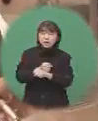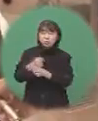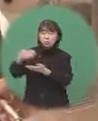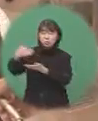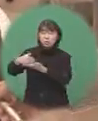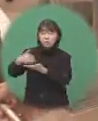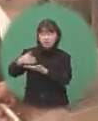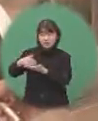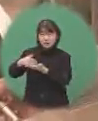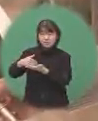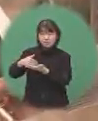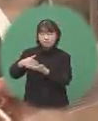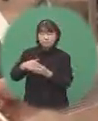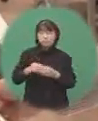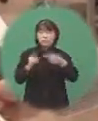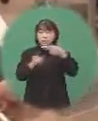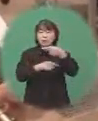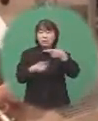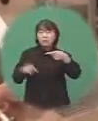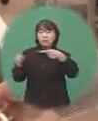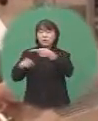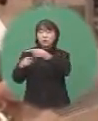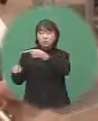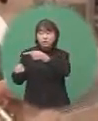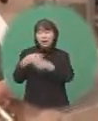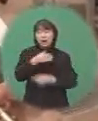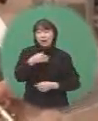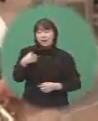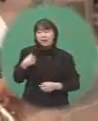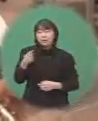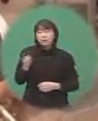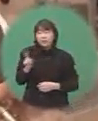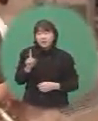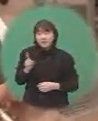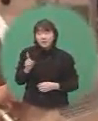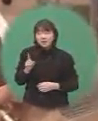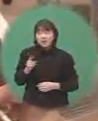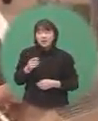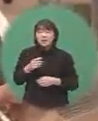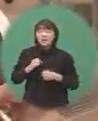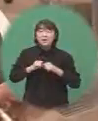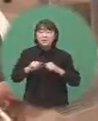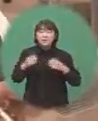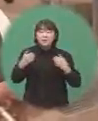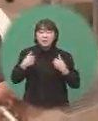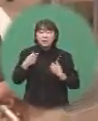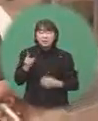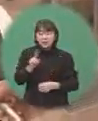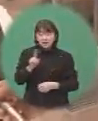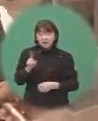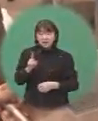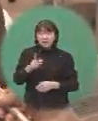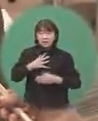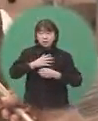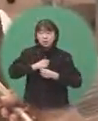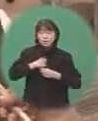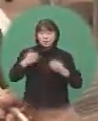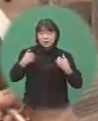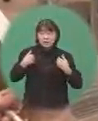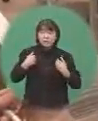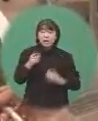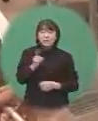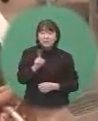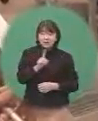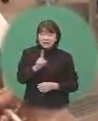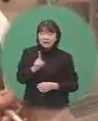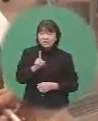みんなそれぞれができることとか、やらなくてはいけないこと、気にしなくてはいけないことが何なのかなということを今日は学びた